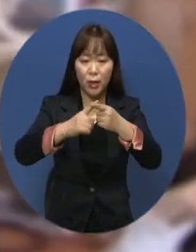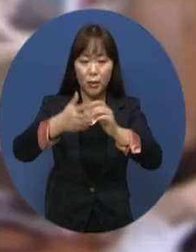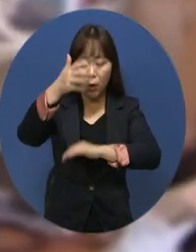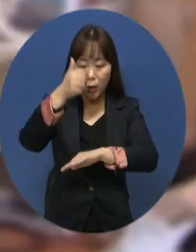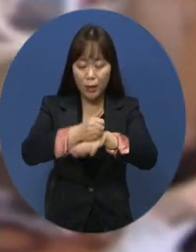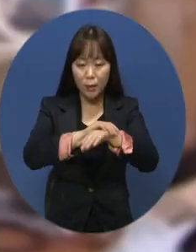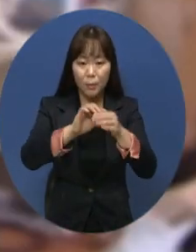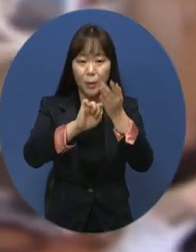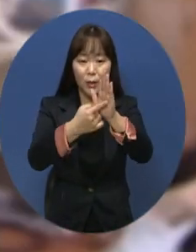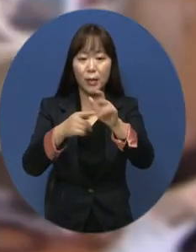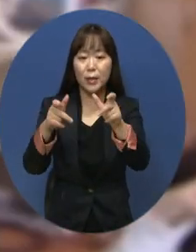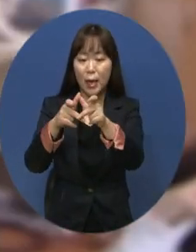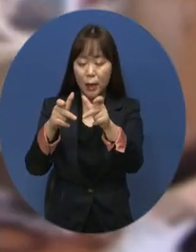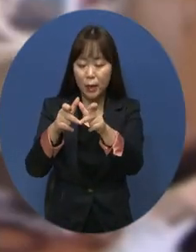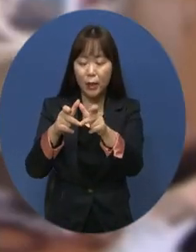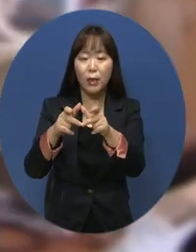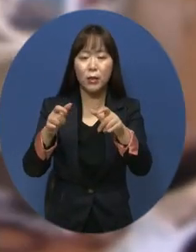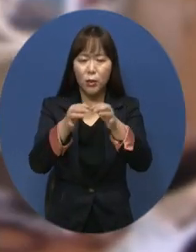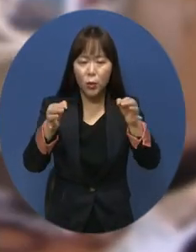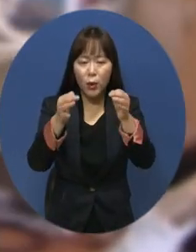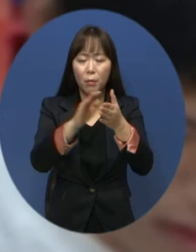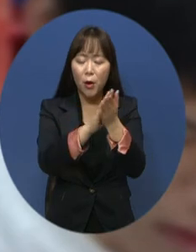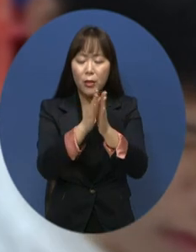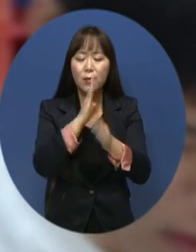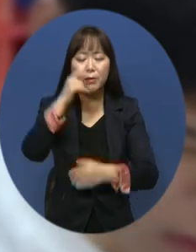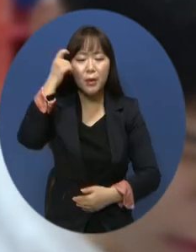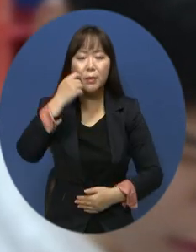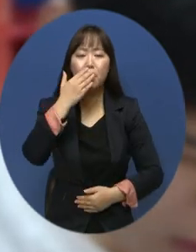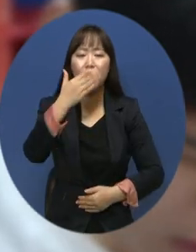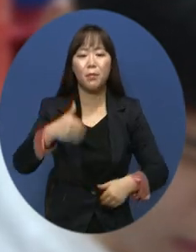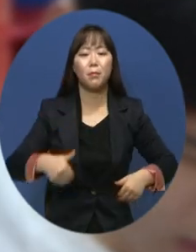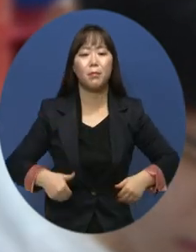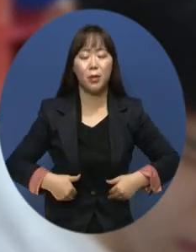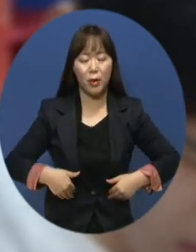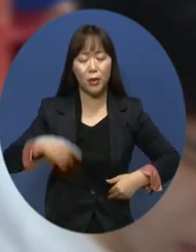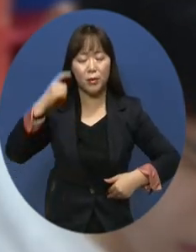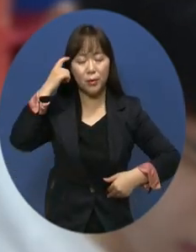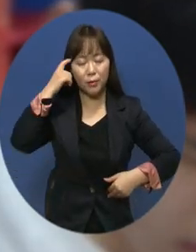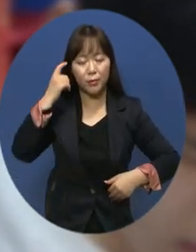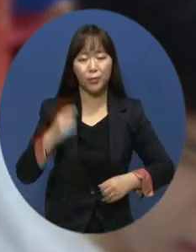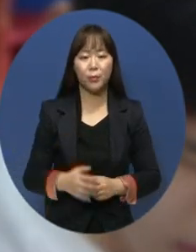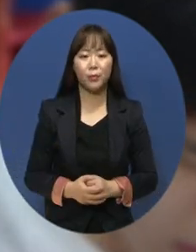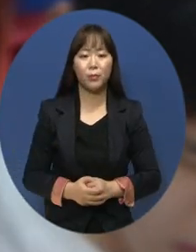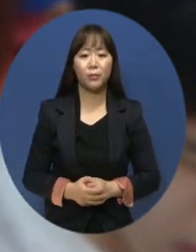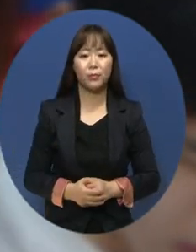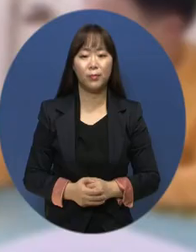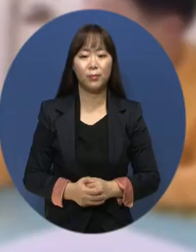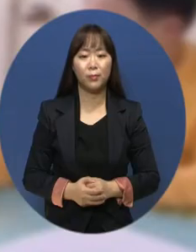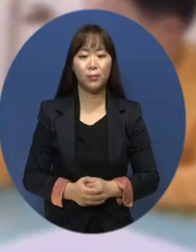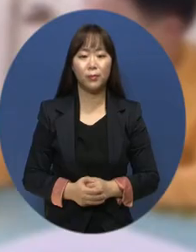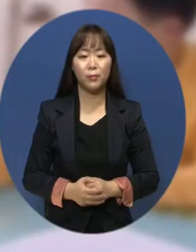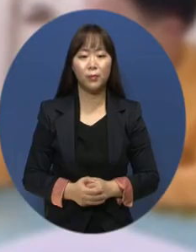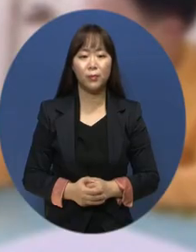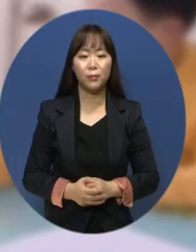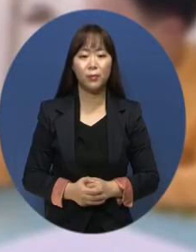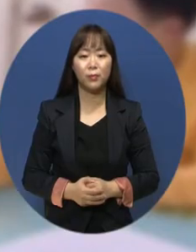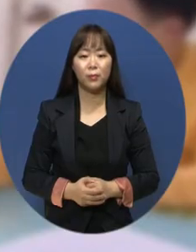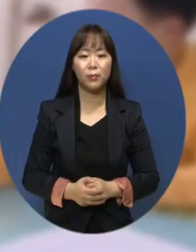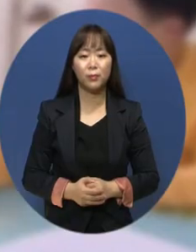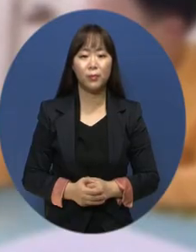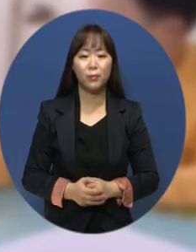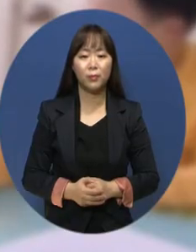장애인 타사가 그간의 변화를 체감할 수 있어야 한다 고 의지를 드러냈습니다 복지 tv 뉴스